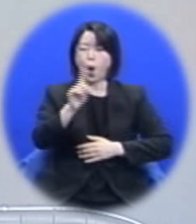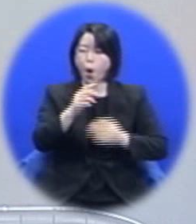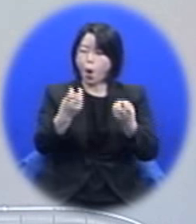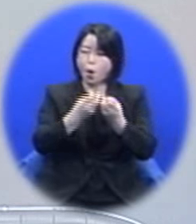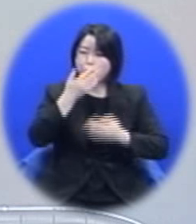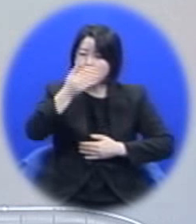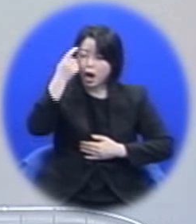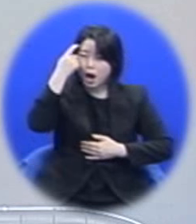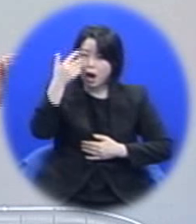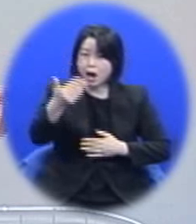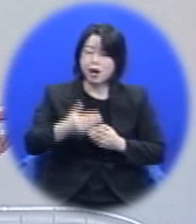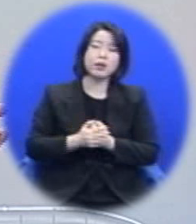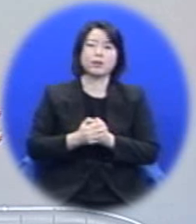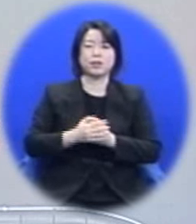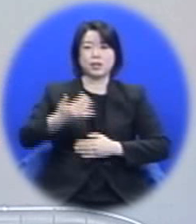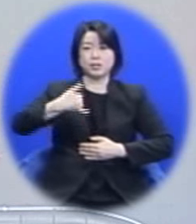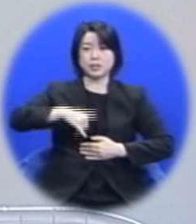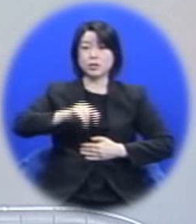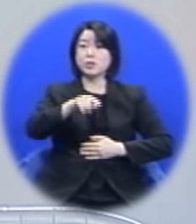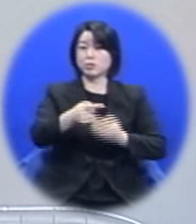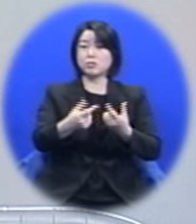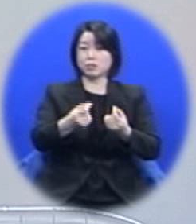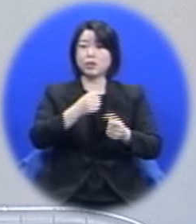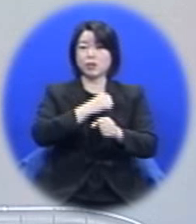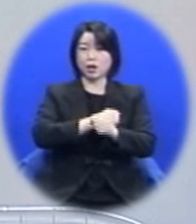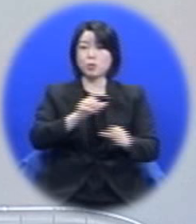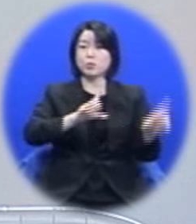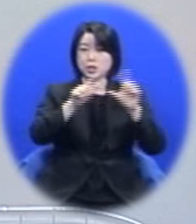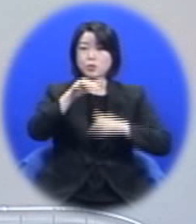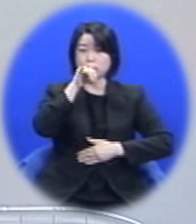있어? 아, 자녀들에게 그렇게 하고 살잖아요.